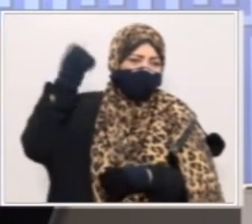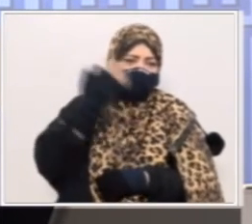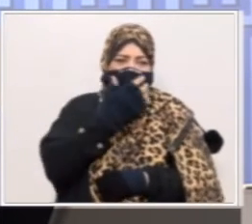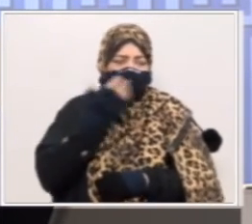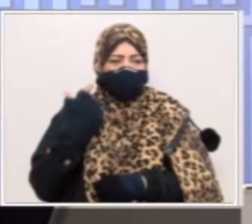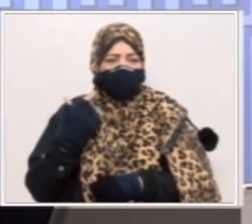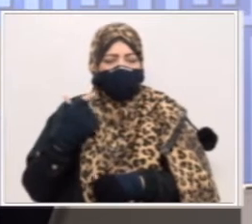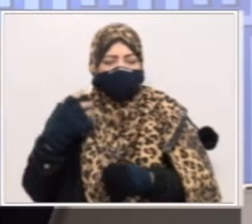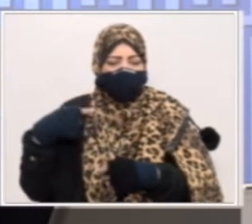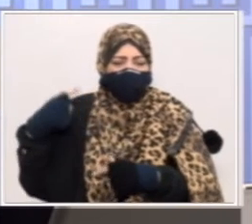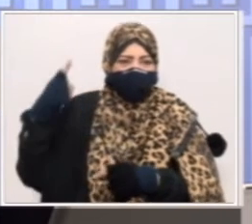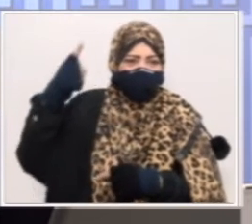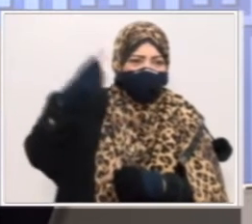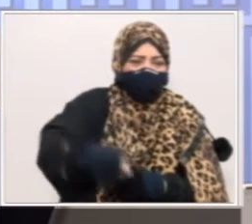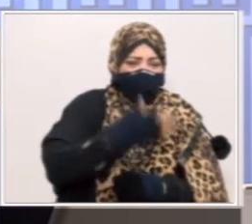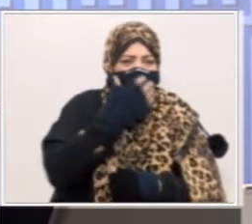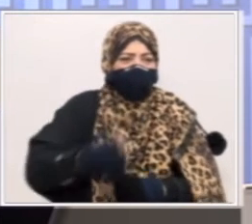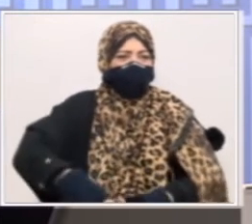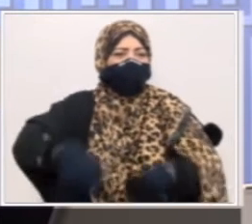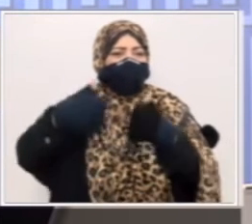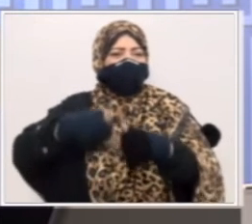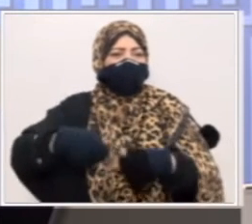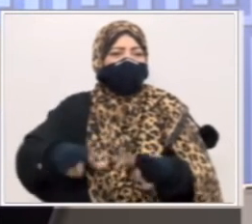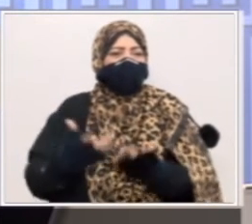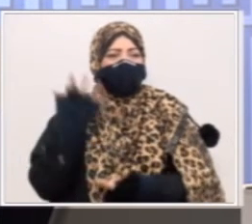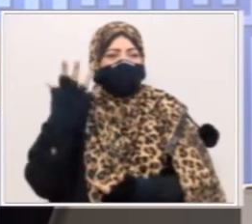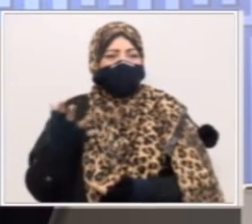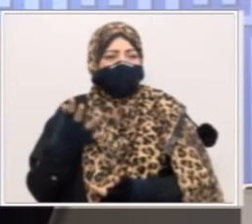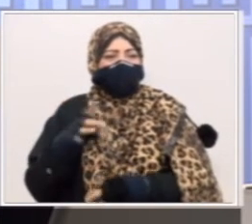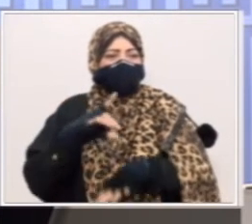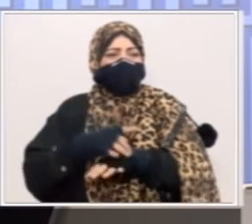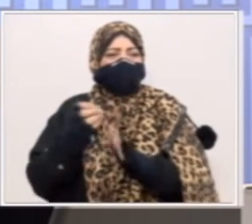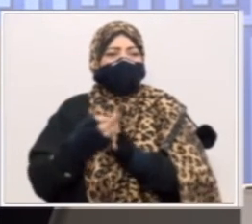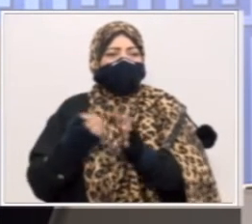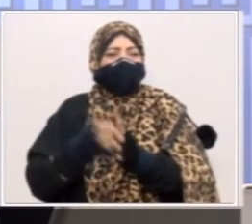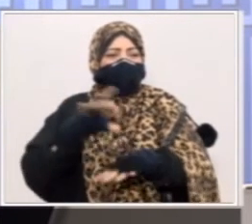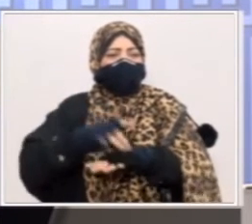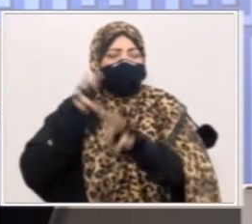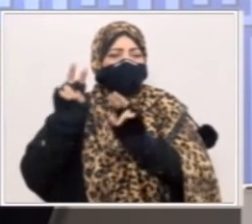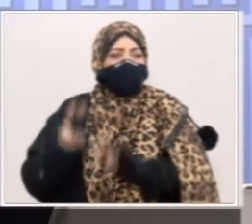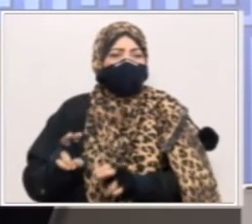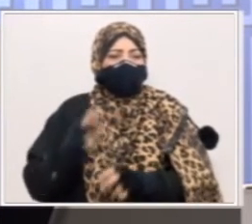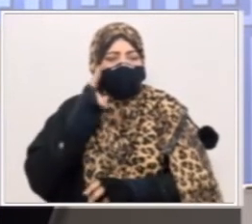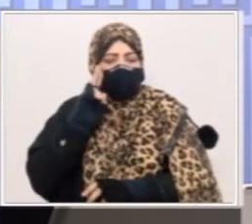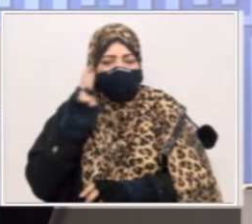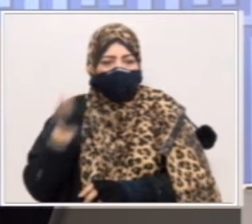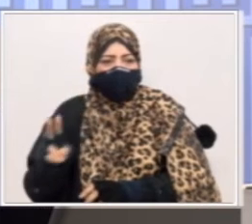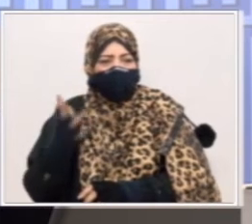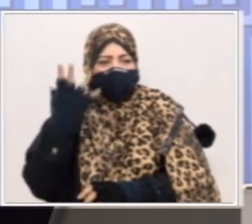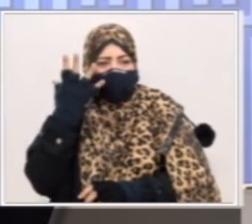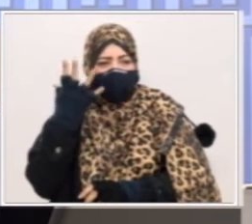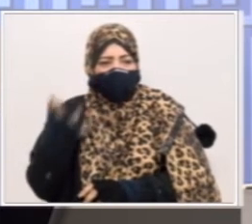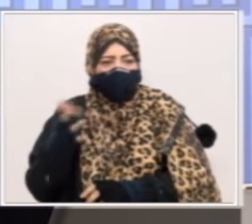على أبوابه بحول الله وقدرته، فننظر إلى آخر 5 أيام من شهر شعبان، إن